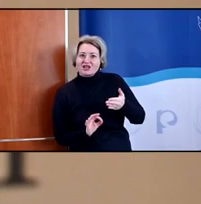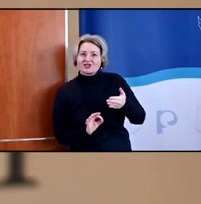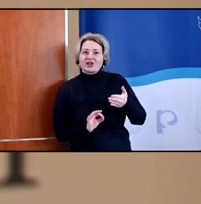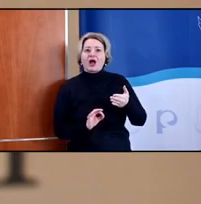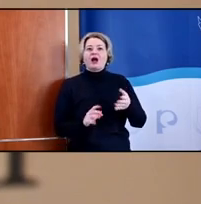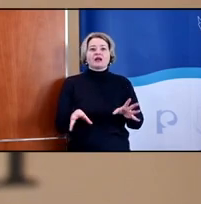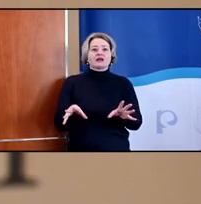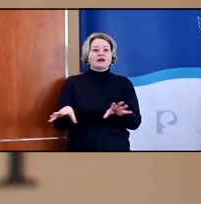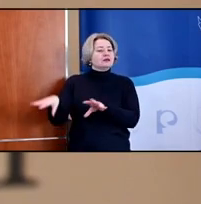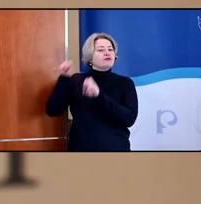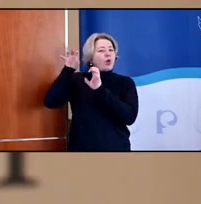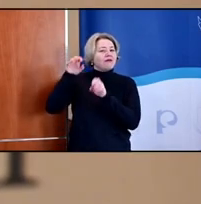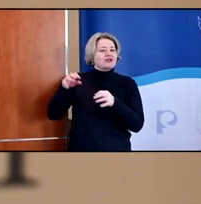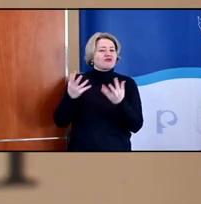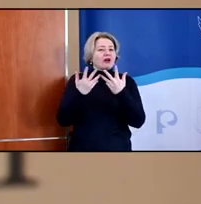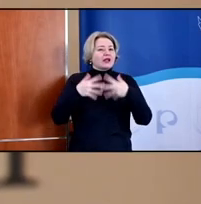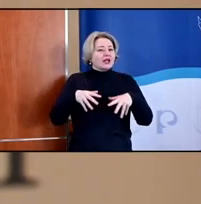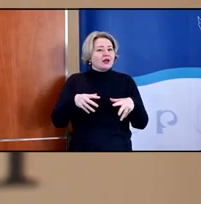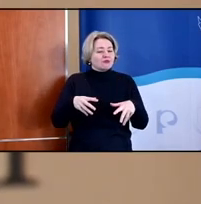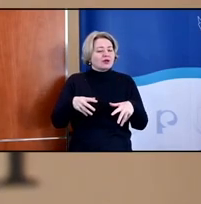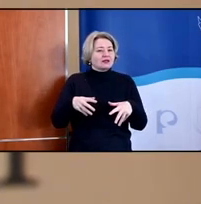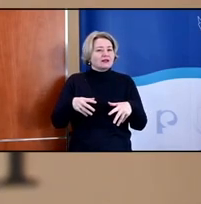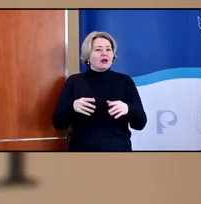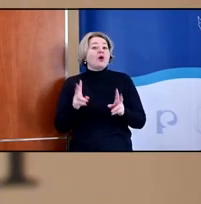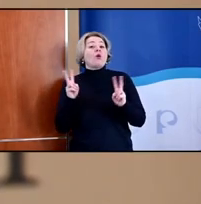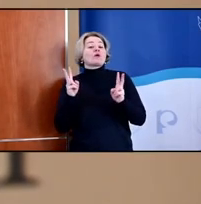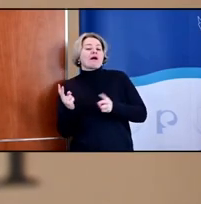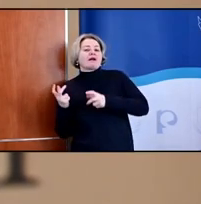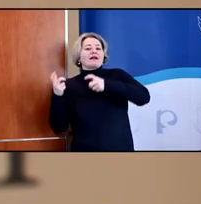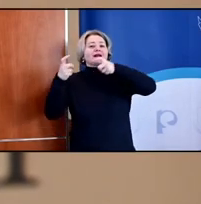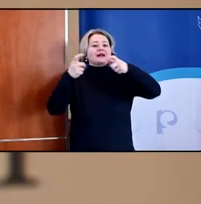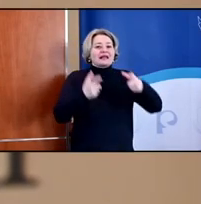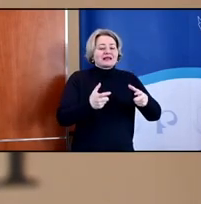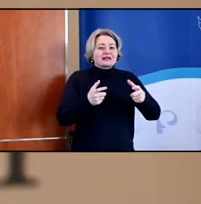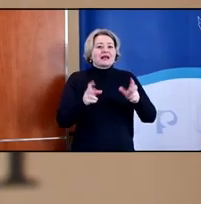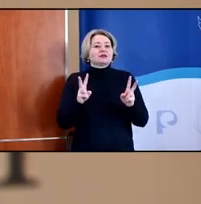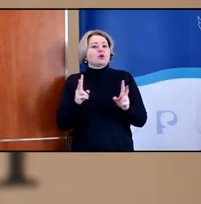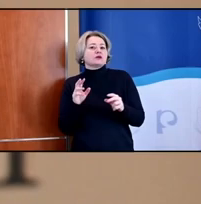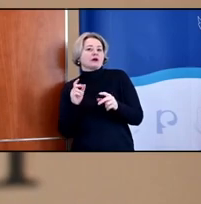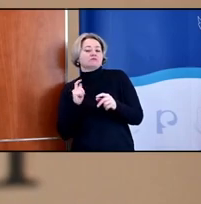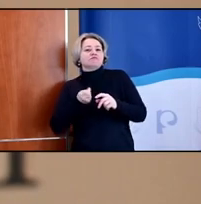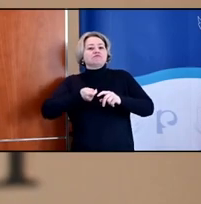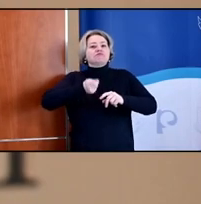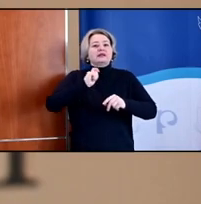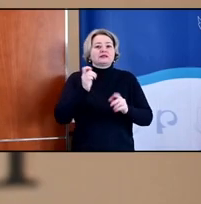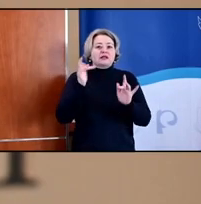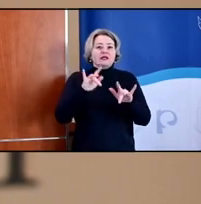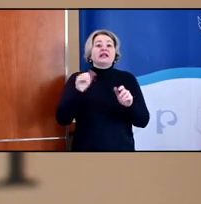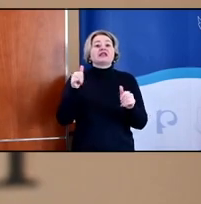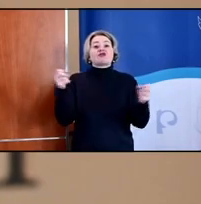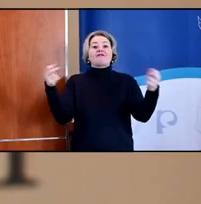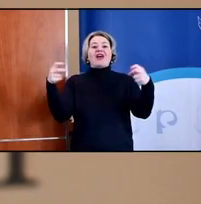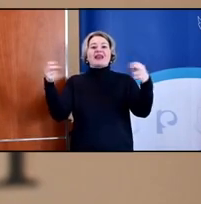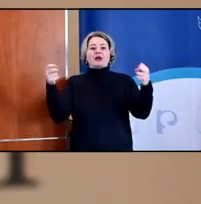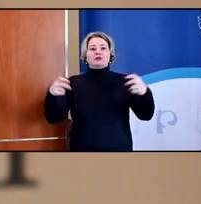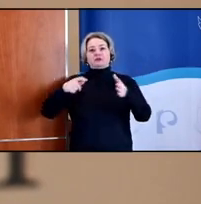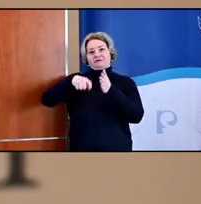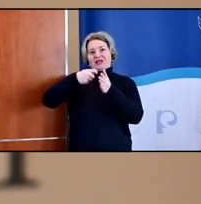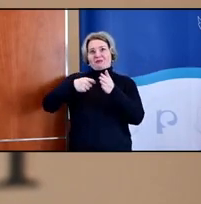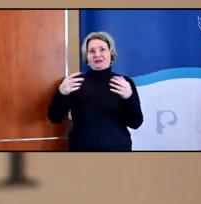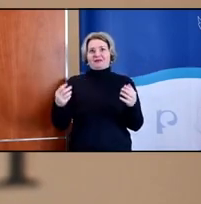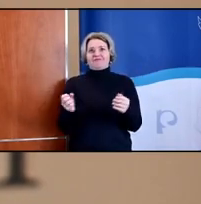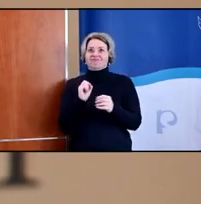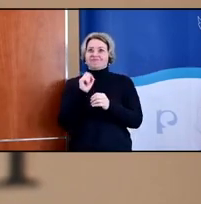olvasni hogy hogy tudnak odaérkezni adott helyszínre tehát oda tudtak találni illetve voltak feliratos filmek na